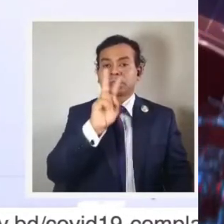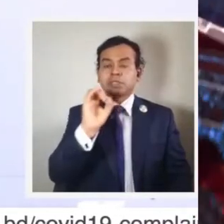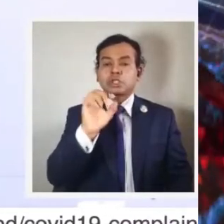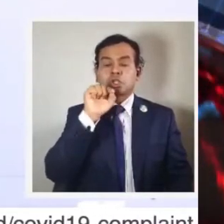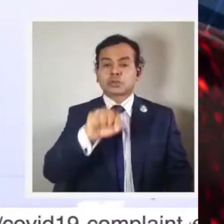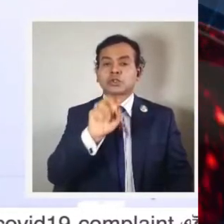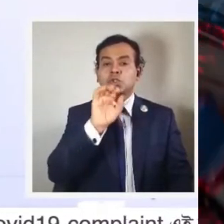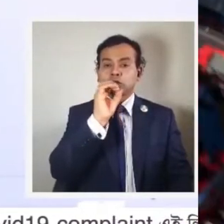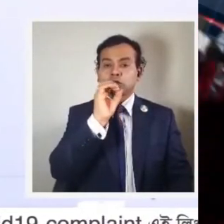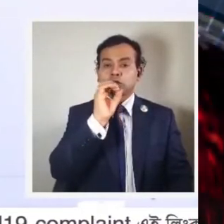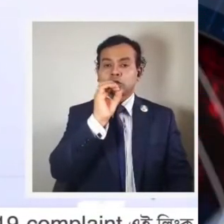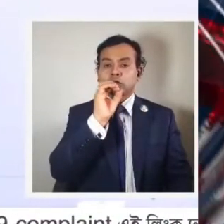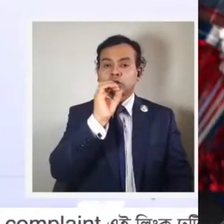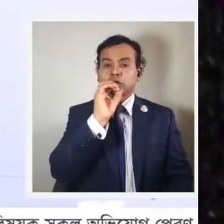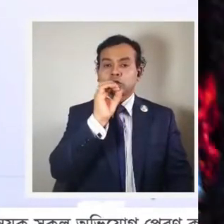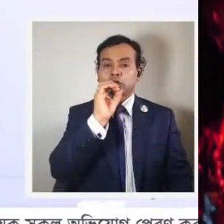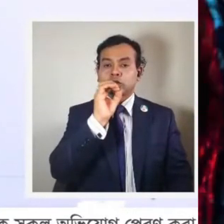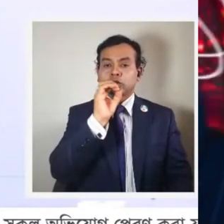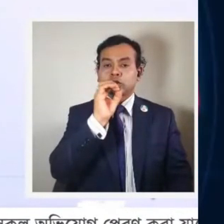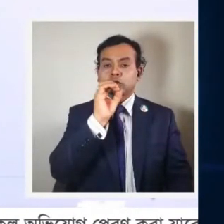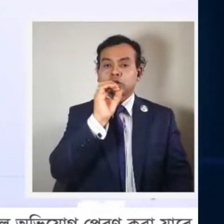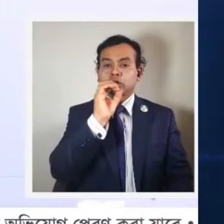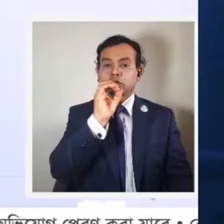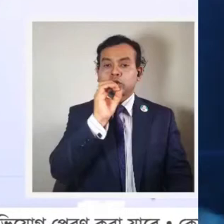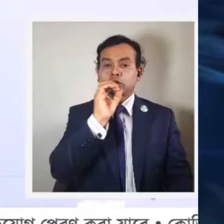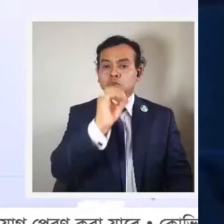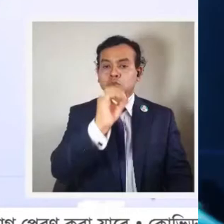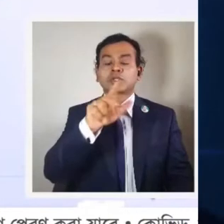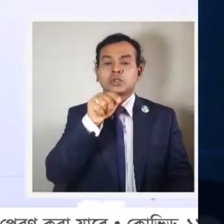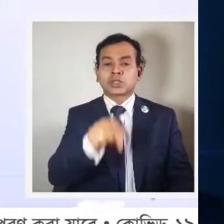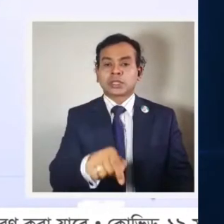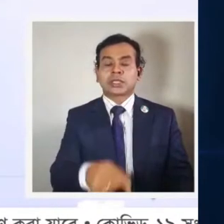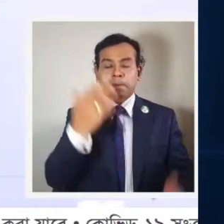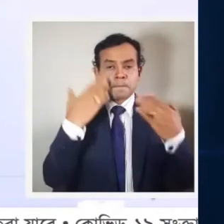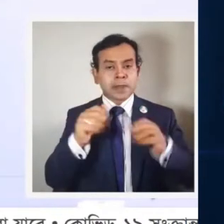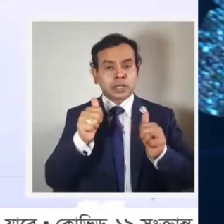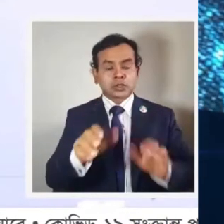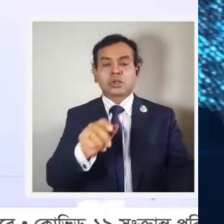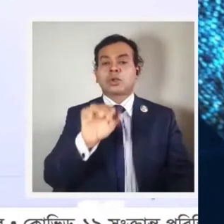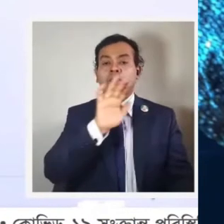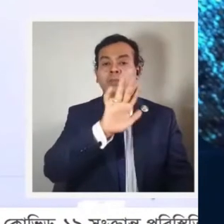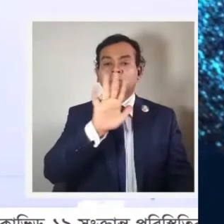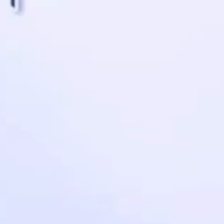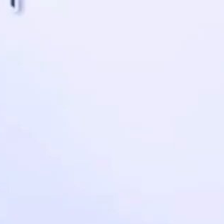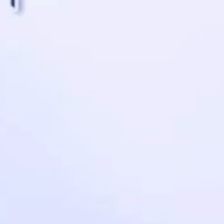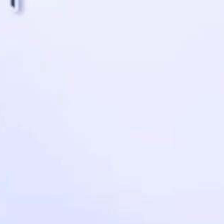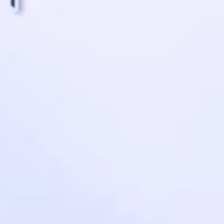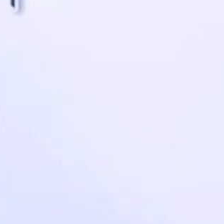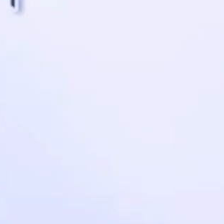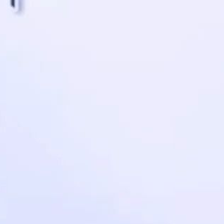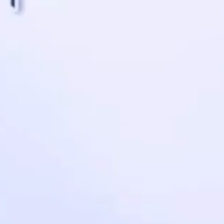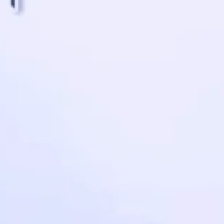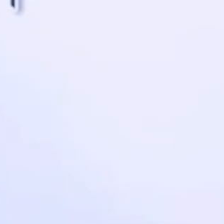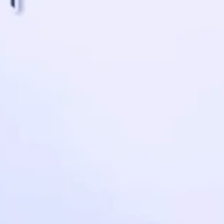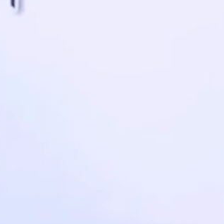সুস্থ 1,19,208 জন। 24 ঘন্টায় মৃত্যুবরণ করেছেন 50 জন, এ পর্যন্ত 2,801 জন। গতকাল